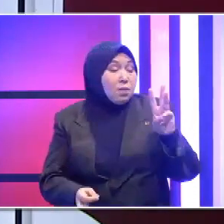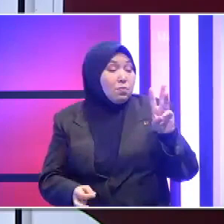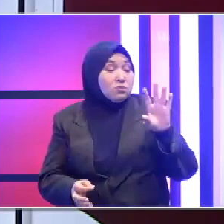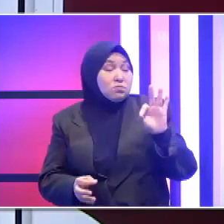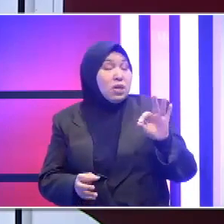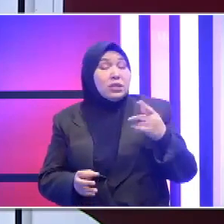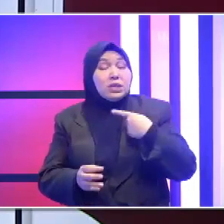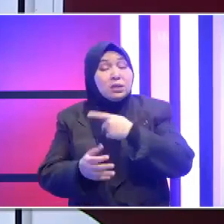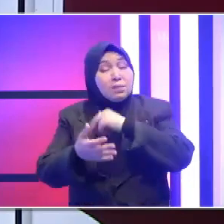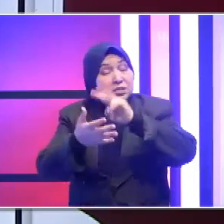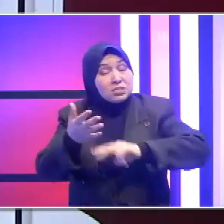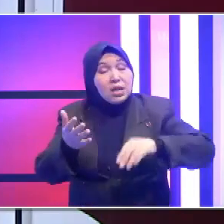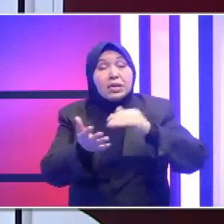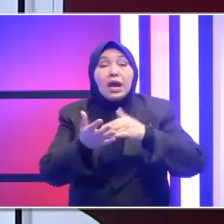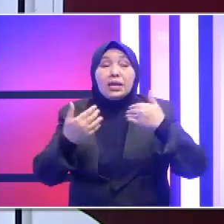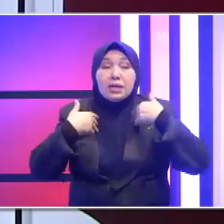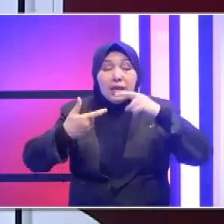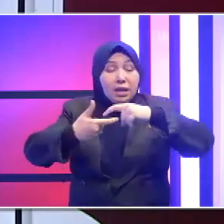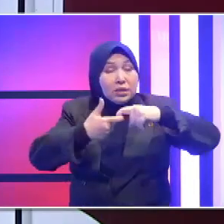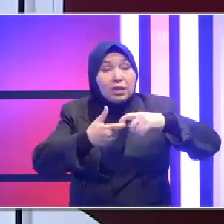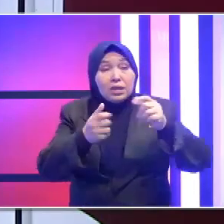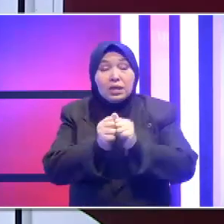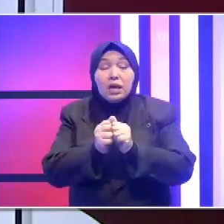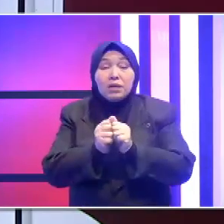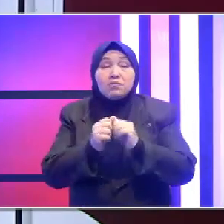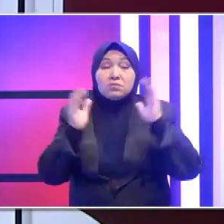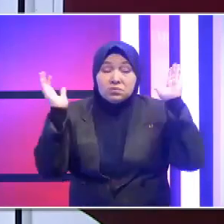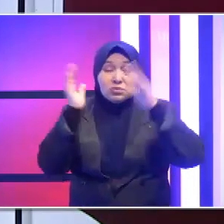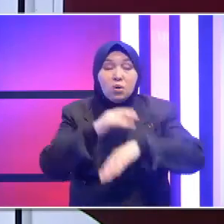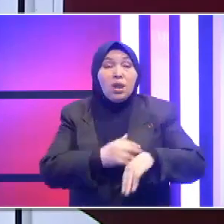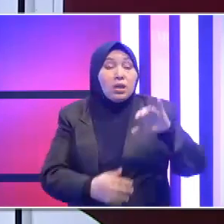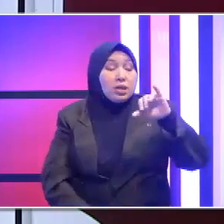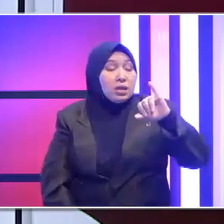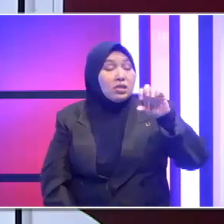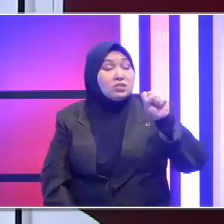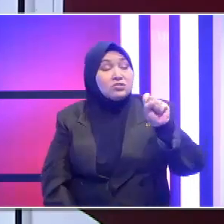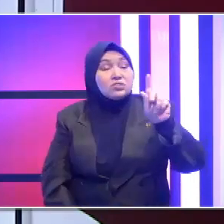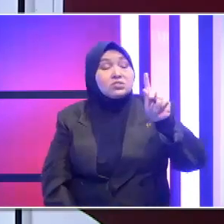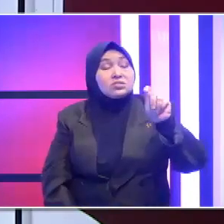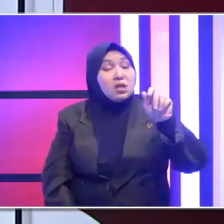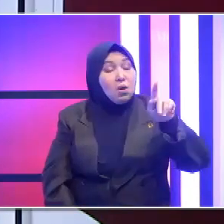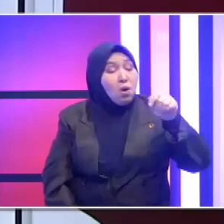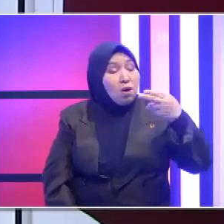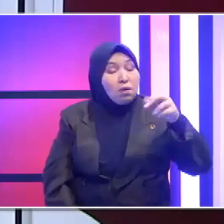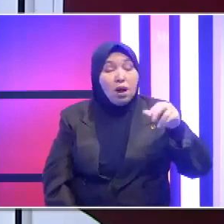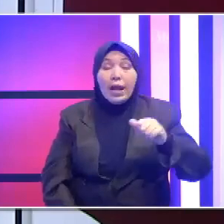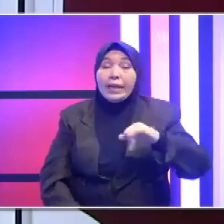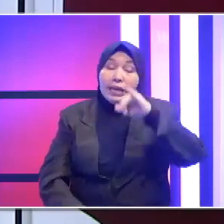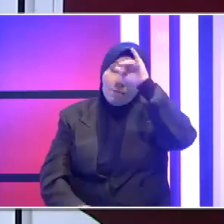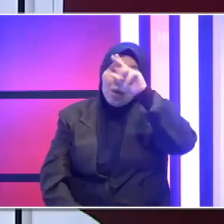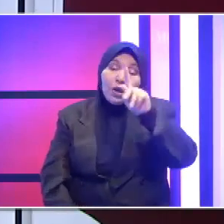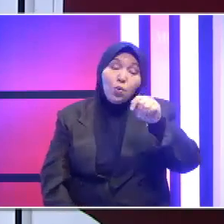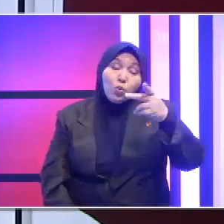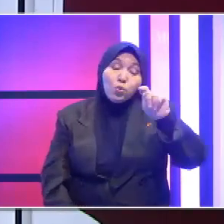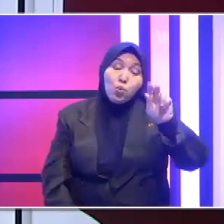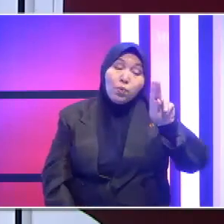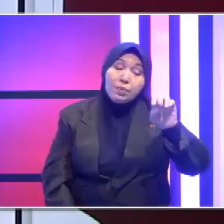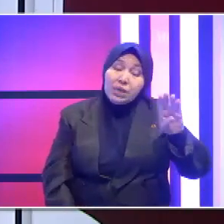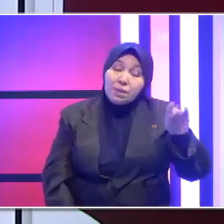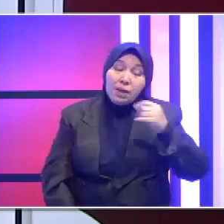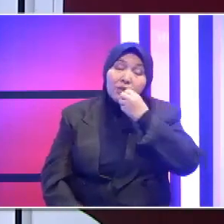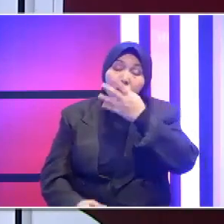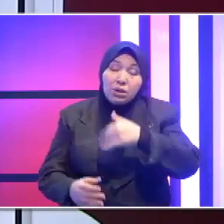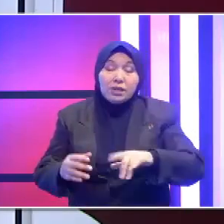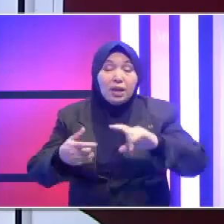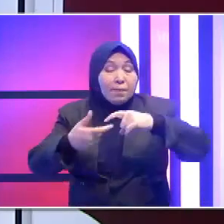karena ayat ini ada kaitan dengan salat istikharah Imam qurthubi menyampaikan ayat 29 ia dikaitkan dengan shalat istikharah macam mana